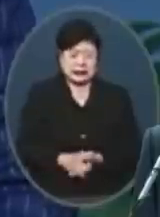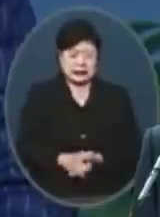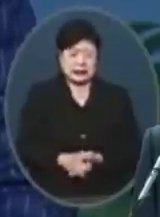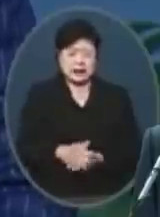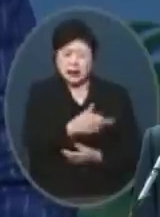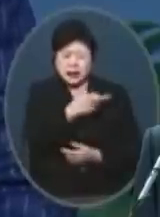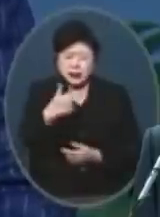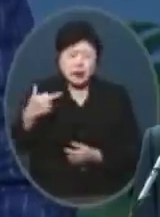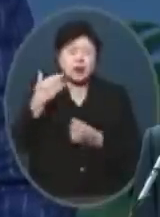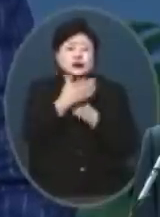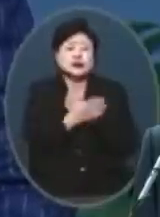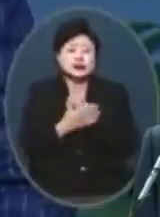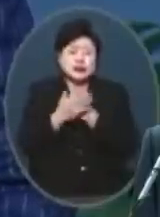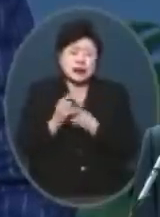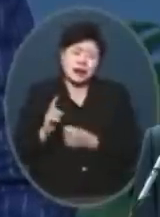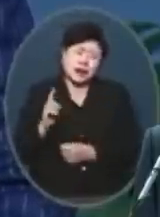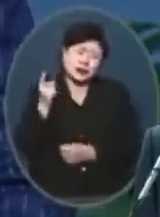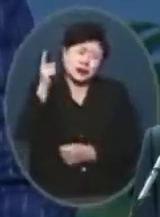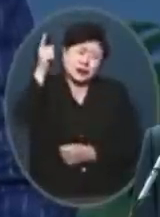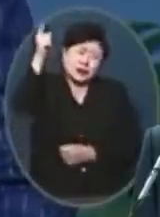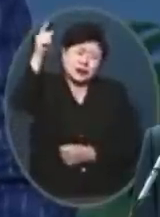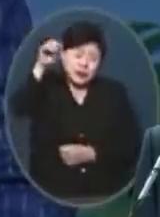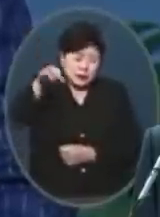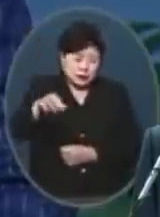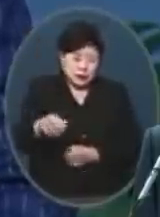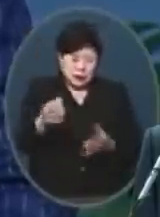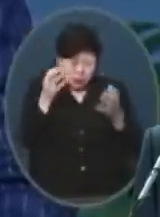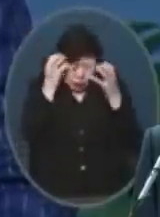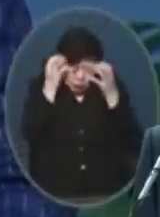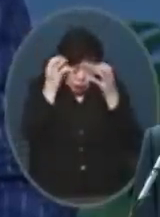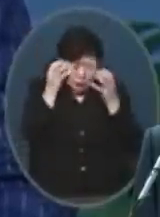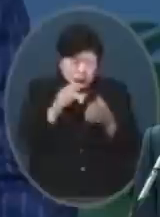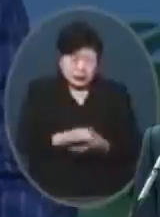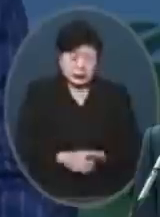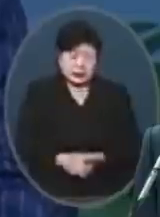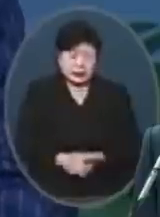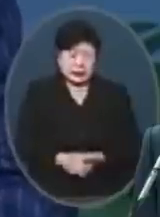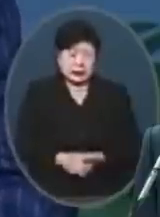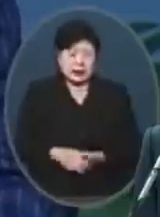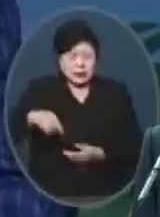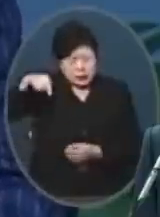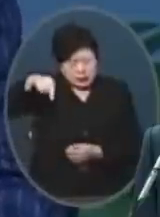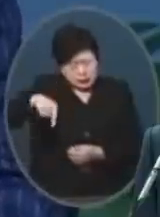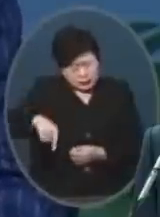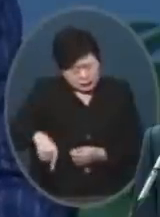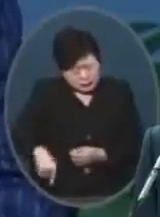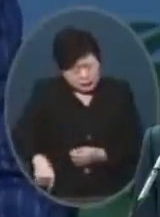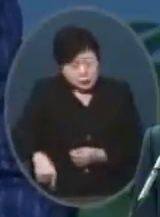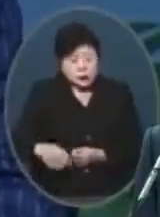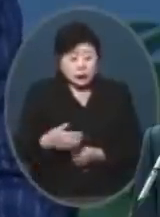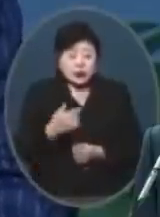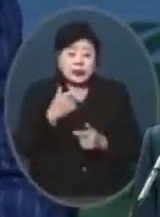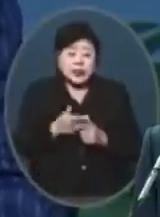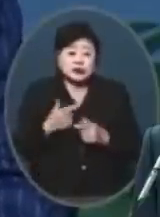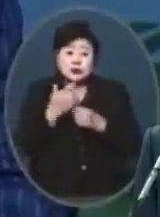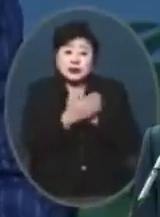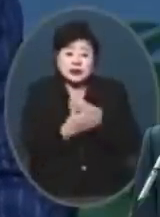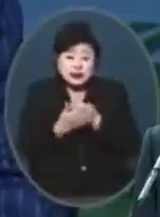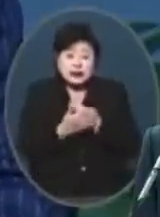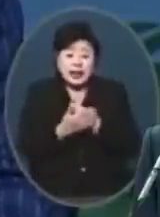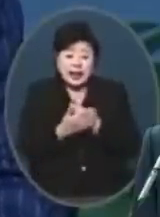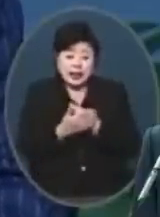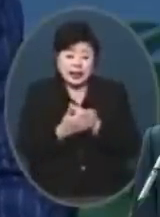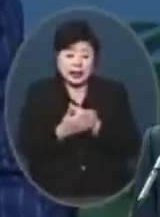너무나 은혜가 높기 때문에 고통이 아무리 깊어도 예수님의 은혜가 그